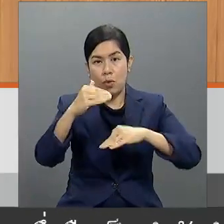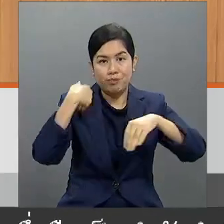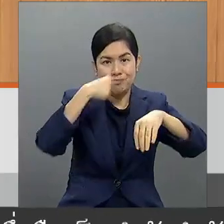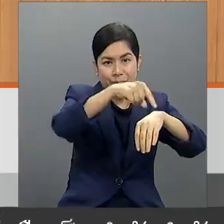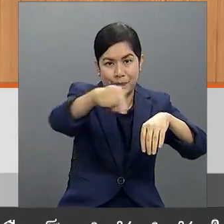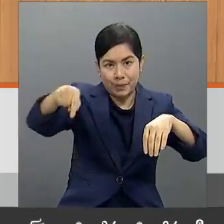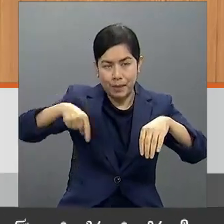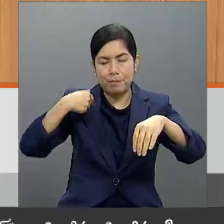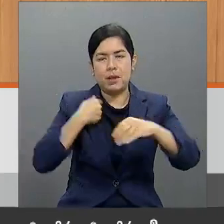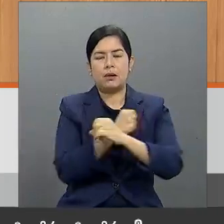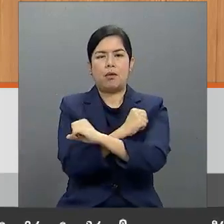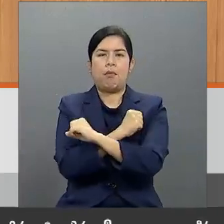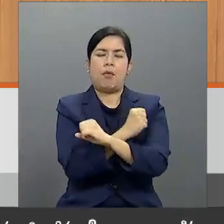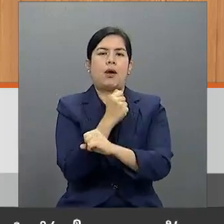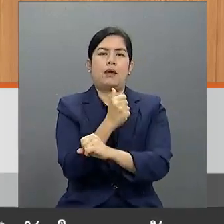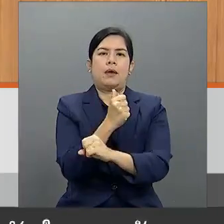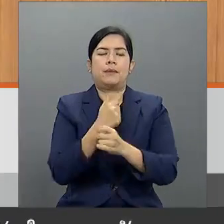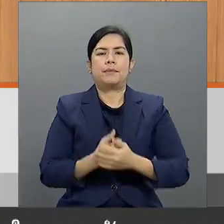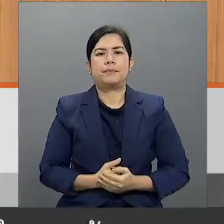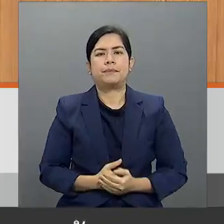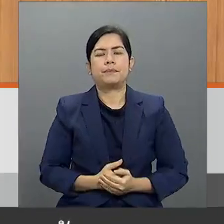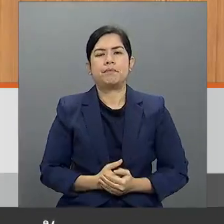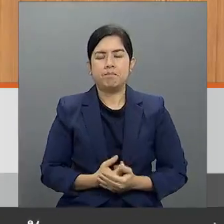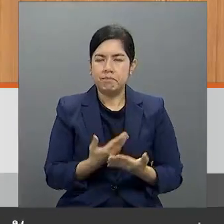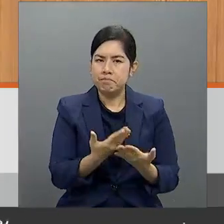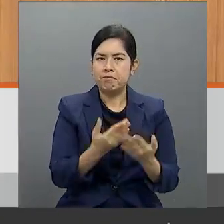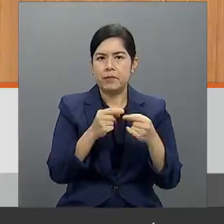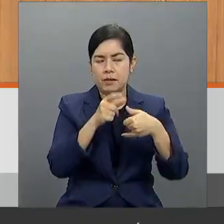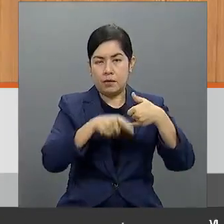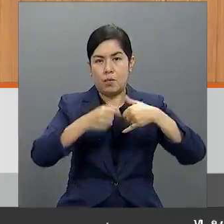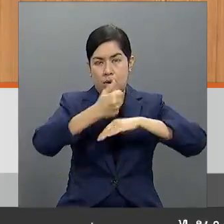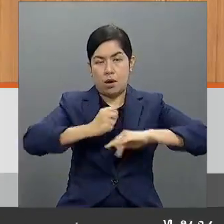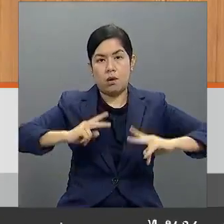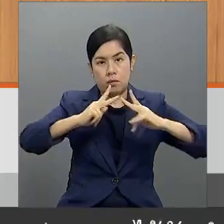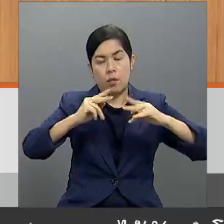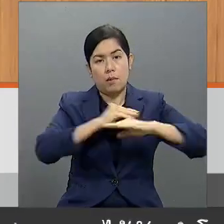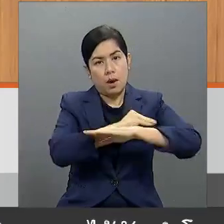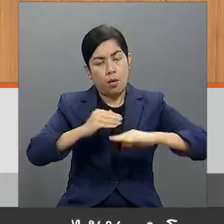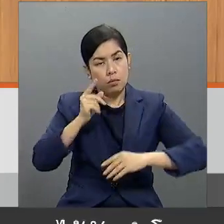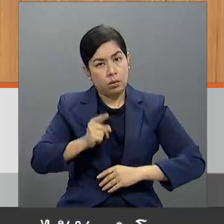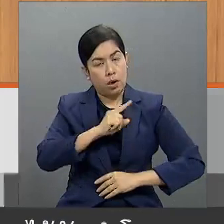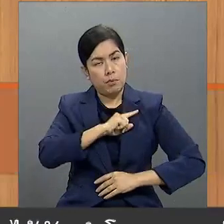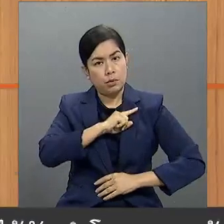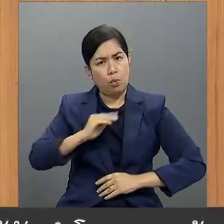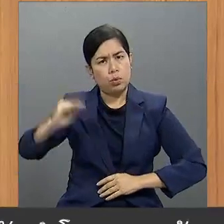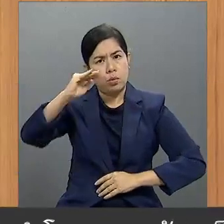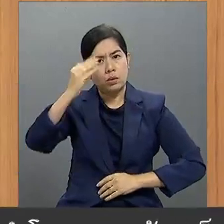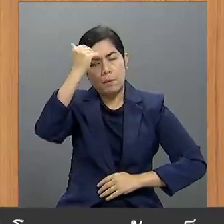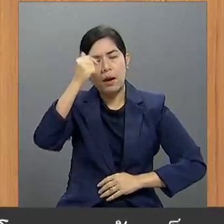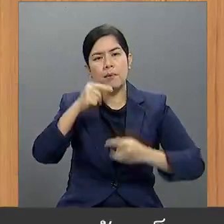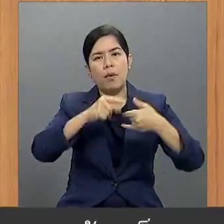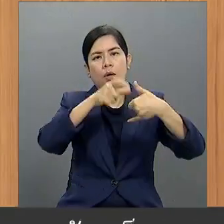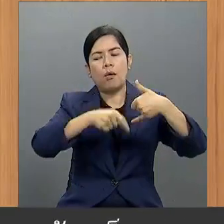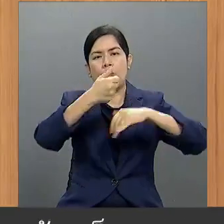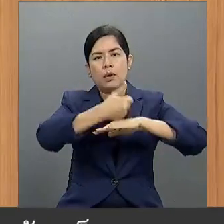ของโรคซึ่งสิ่งเหล่านี้ท่านต้องมีความรับผิดชอบสูงกว่าคนอื่นเพราะหัวหน้าพรรคของท่านคือคุณ